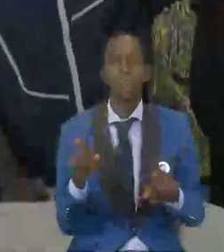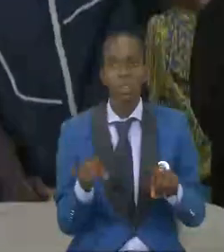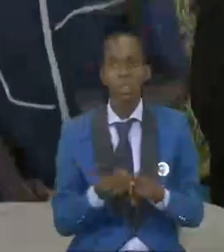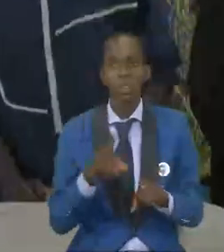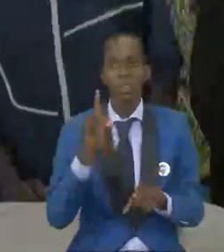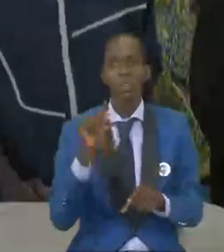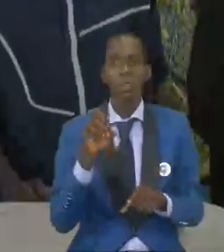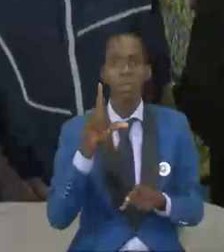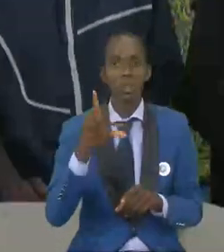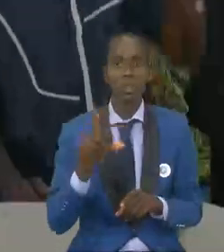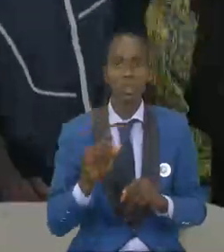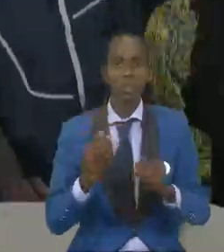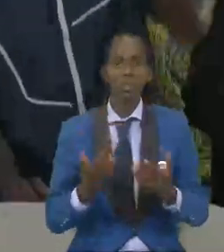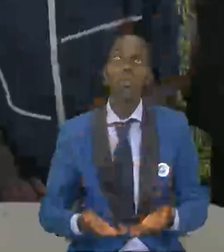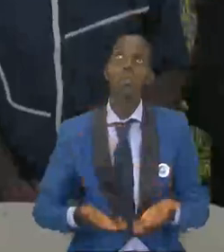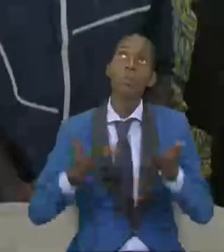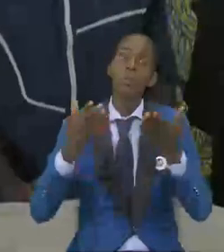consacré